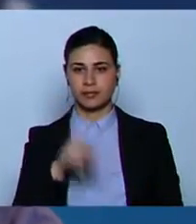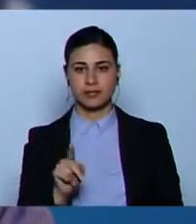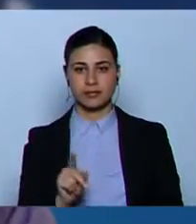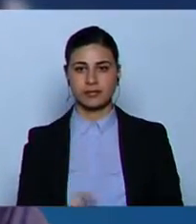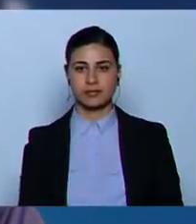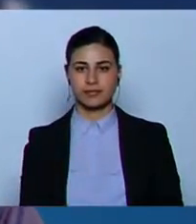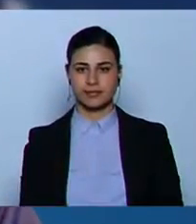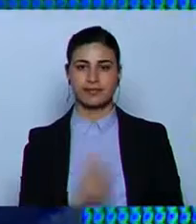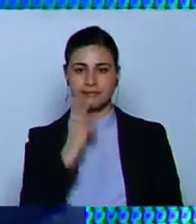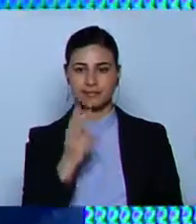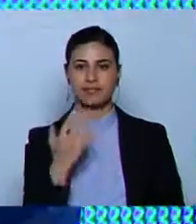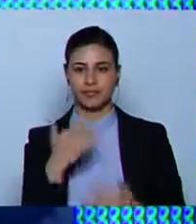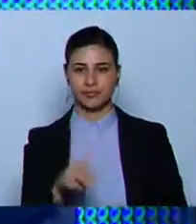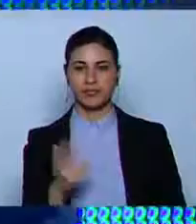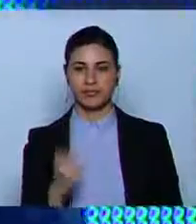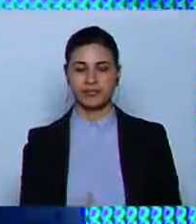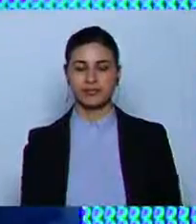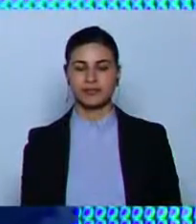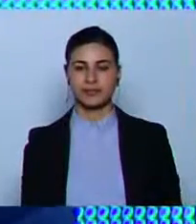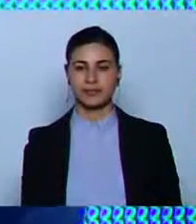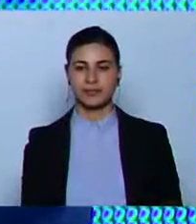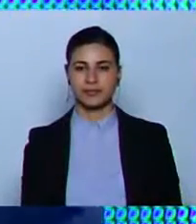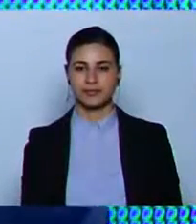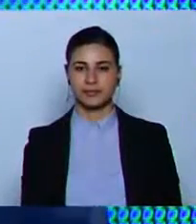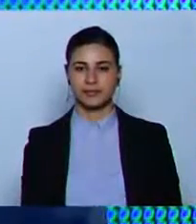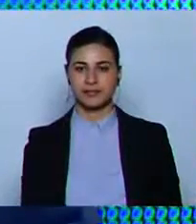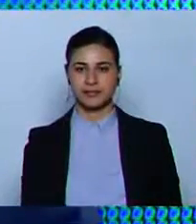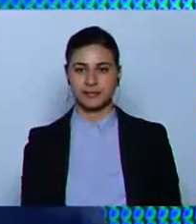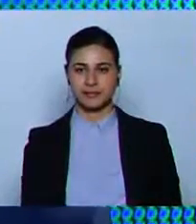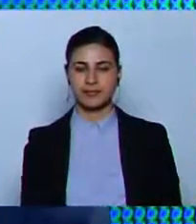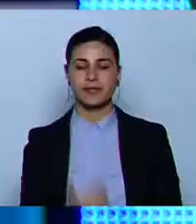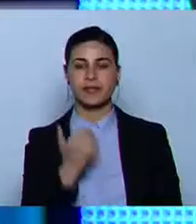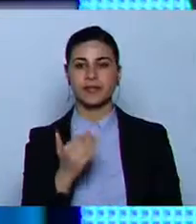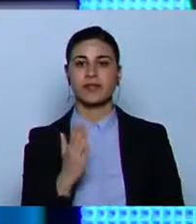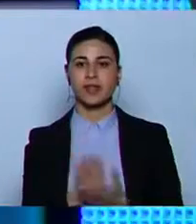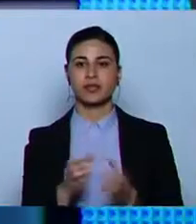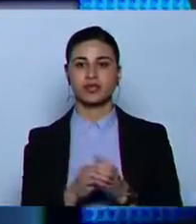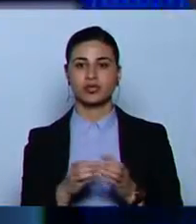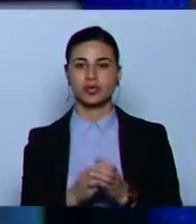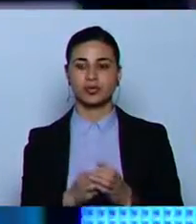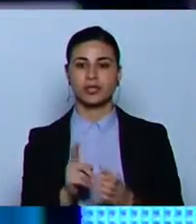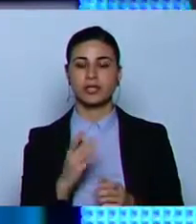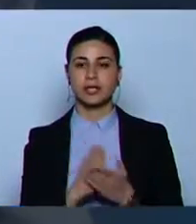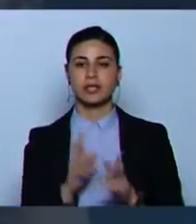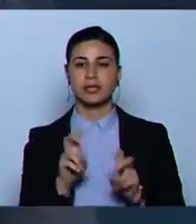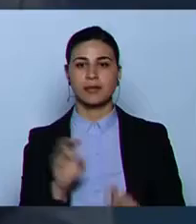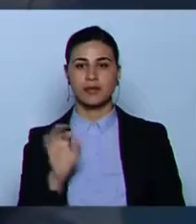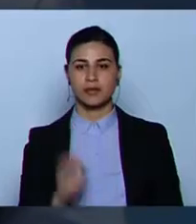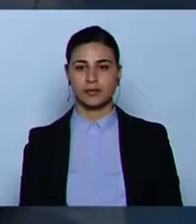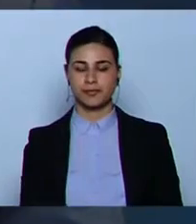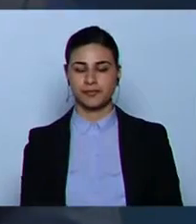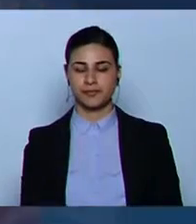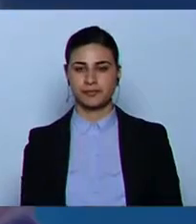თქვენკენ გამოიხედეთ და ზუსტად კოტე მაგრამ ბატონო, შე თქვენ ხართ იმ ჯგუფში, რომელიც ახლა ამ თემაზე მოძრაობს.